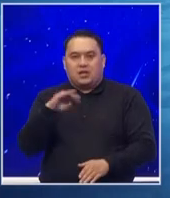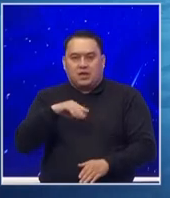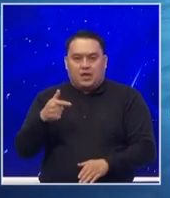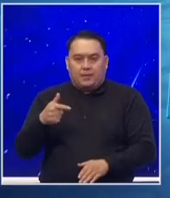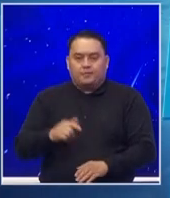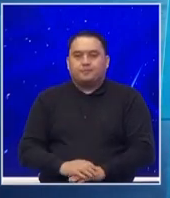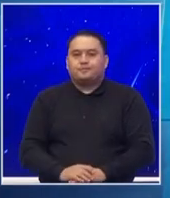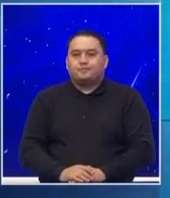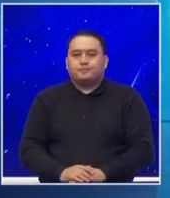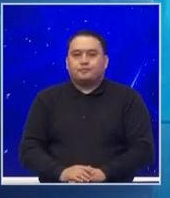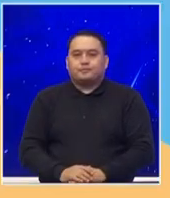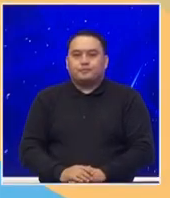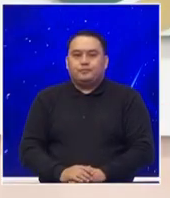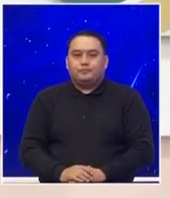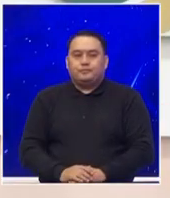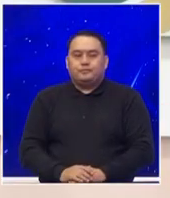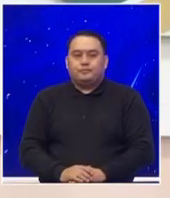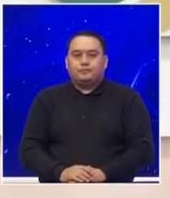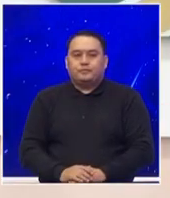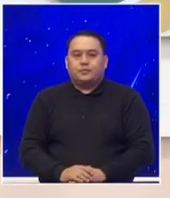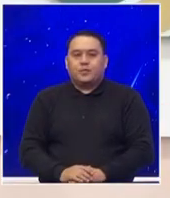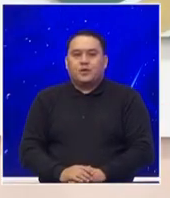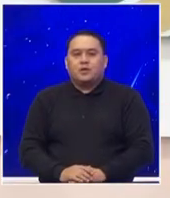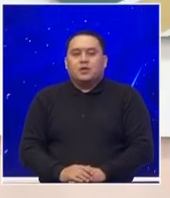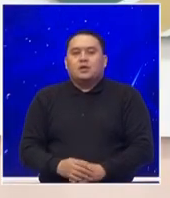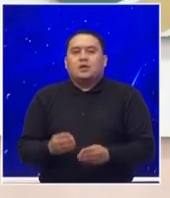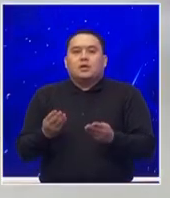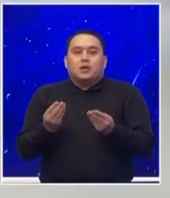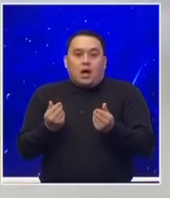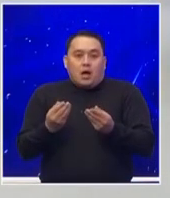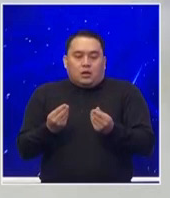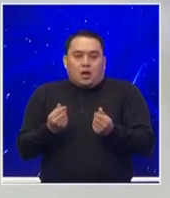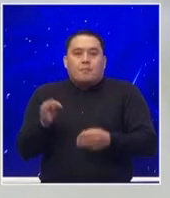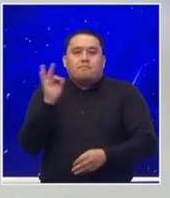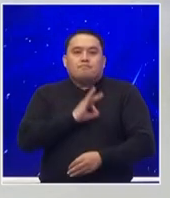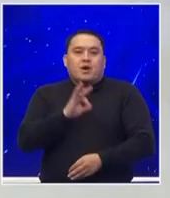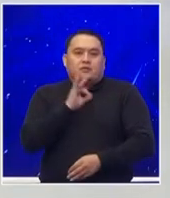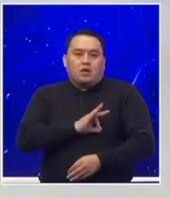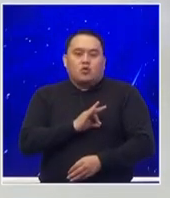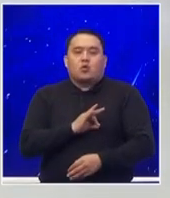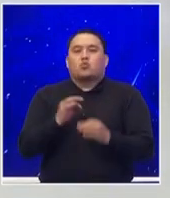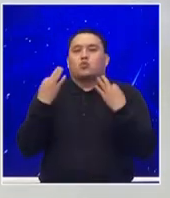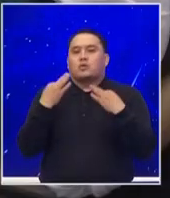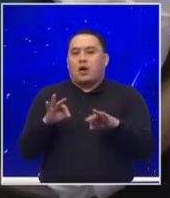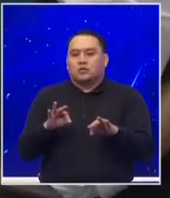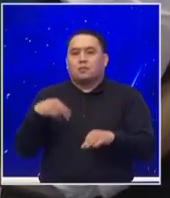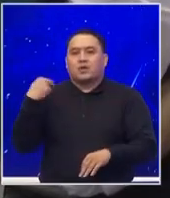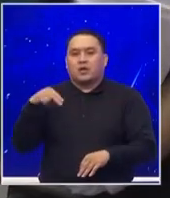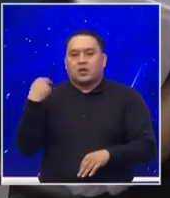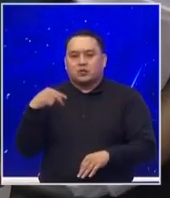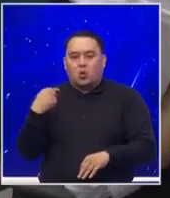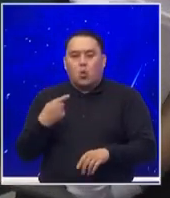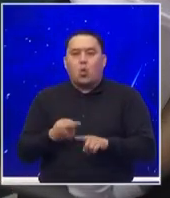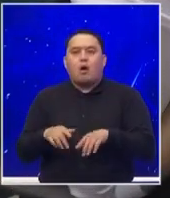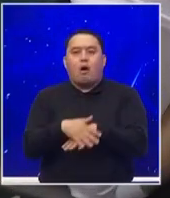бекітілді. Көп күткен игіліктің бірі зейнетақы жинағының қаржысын пайдалану. Президенттің бұл бастамасының жүзеге